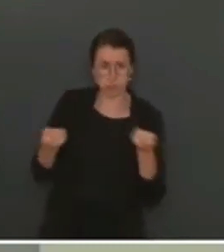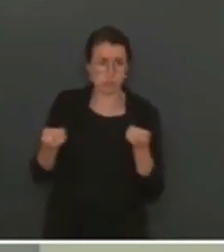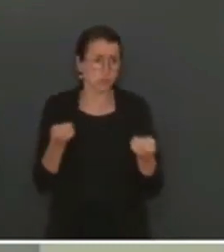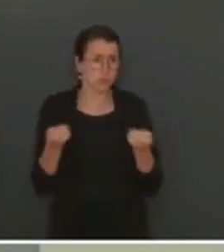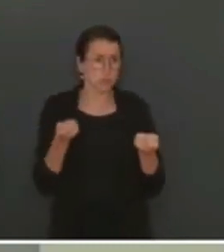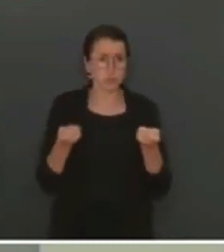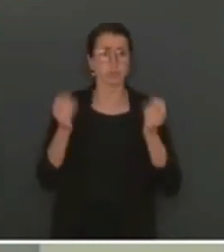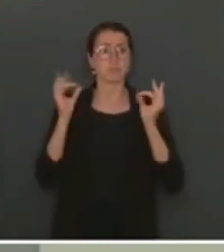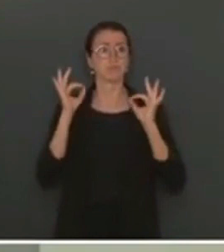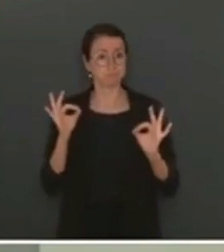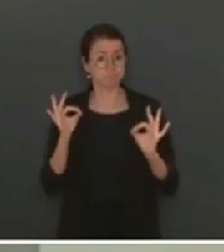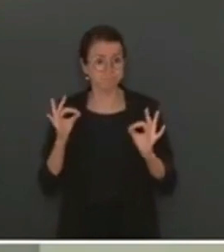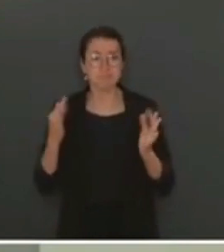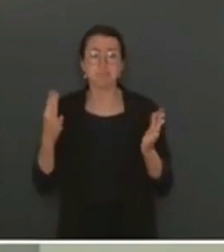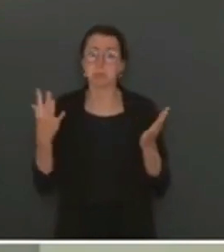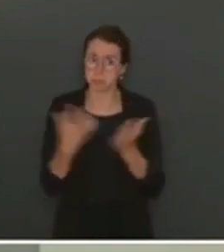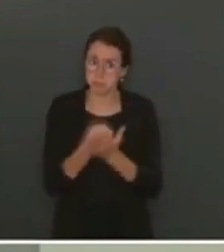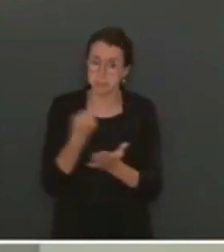نعم